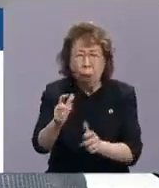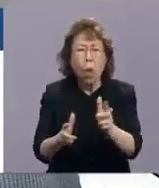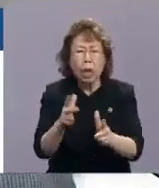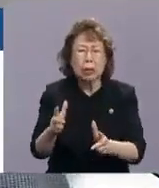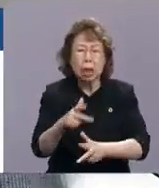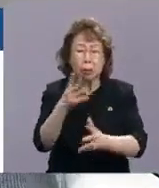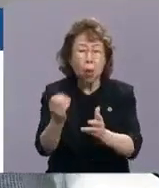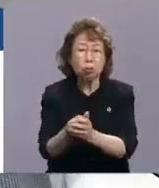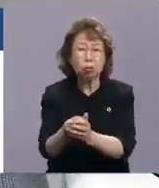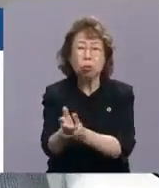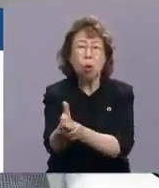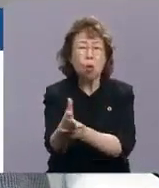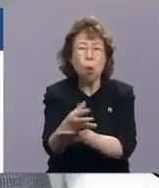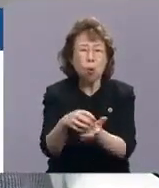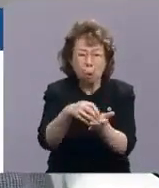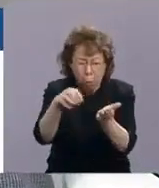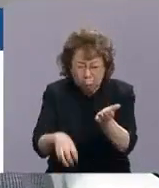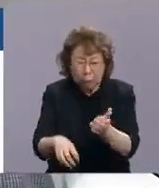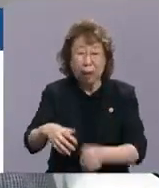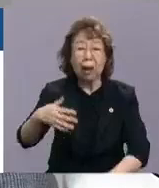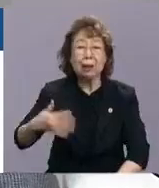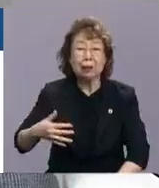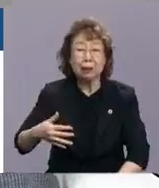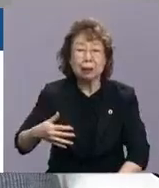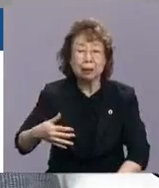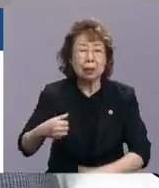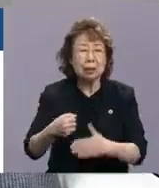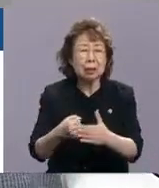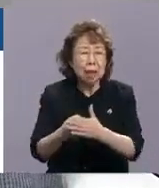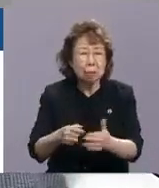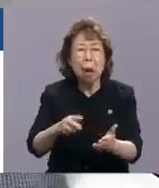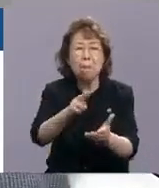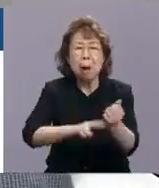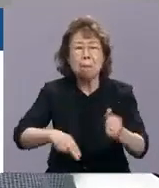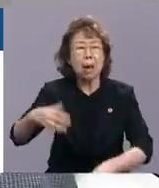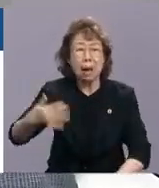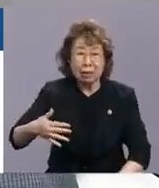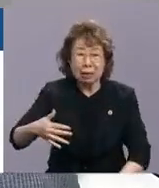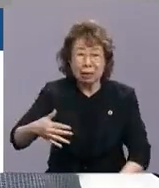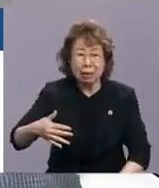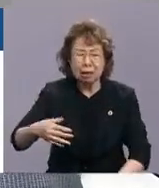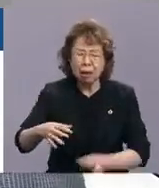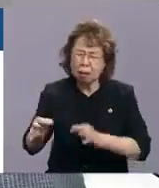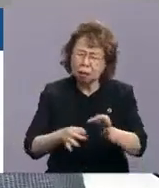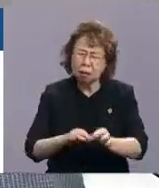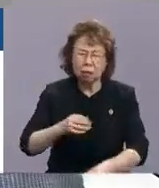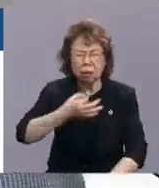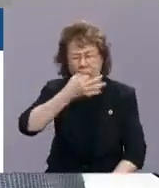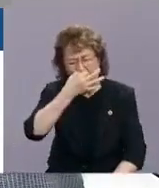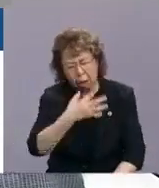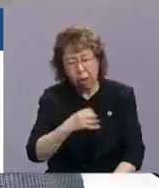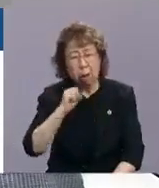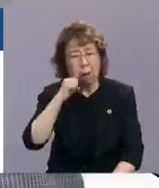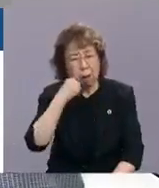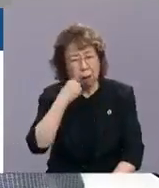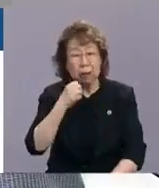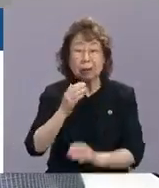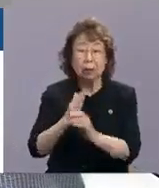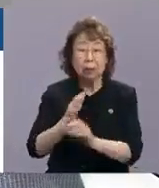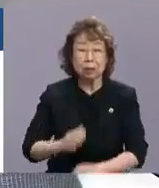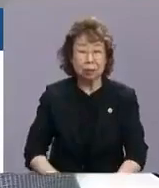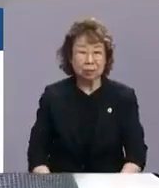뭐 고기 하역을 못하다 보니까 지금 판매를 못해서 경제적으로 지금 상당히 어려운 상황에 처해가